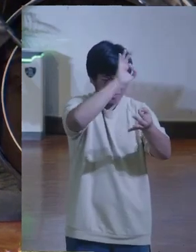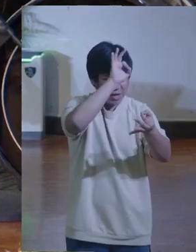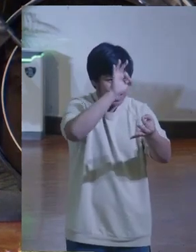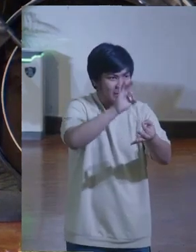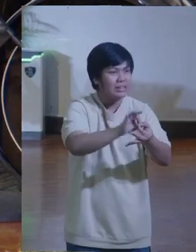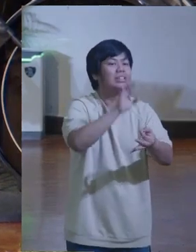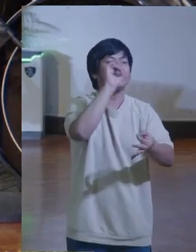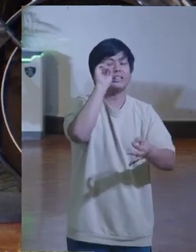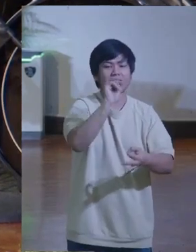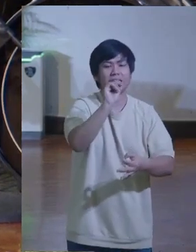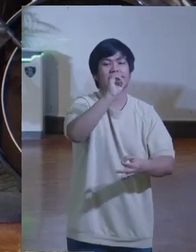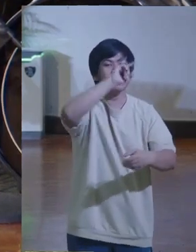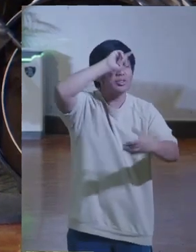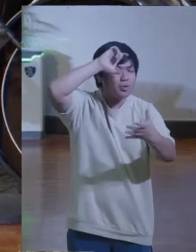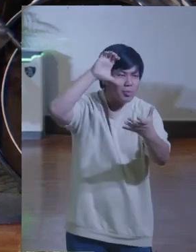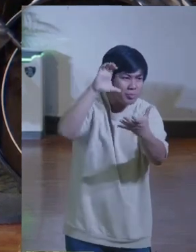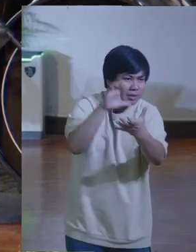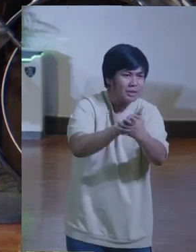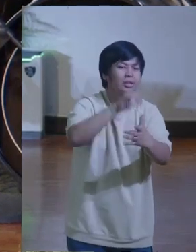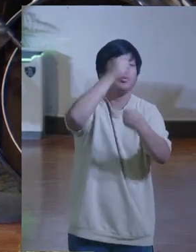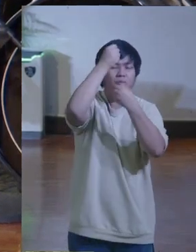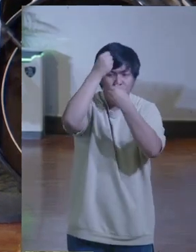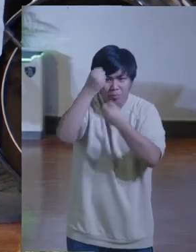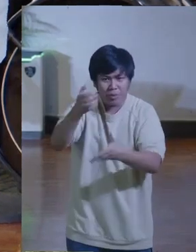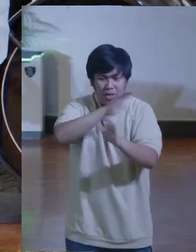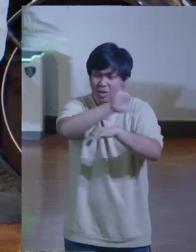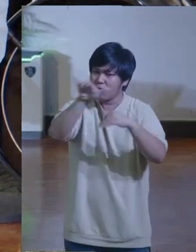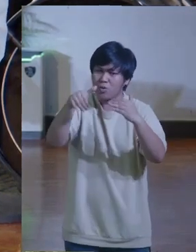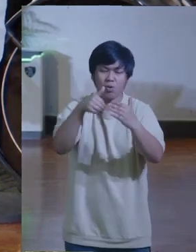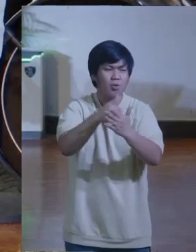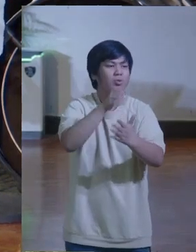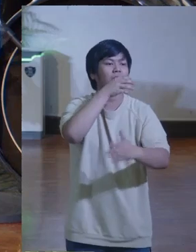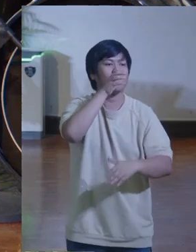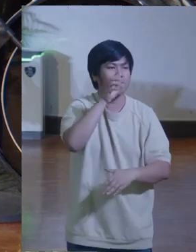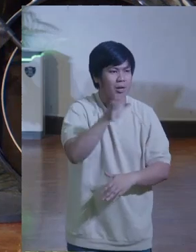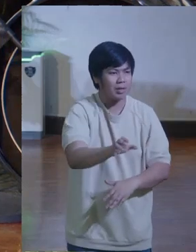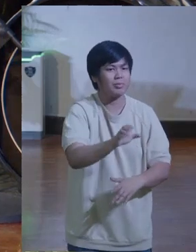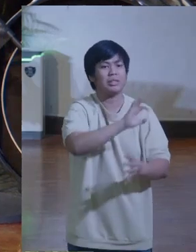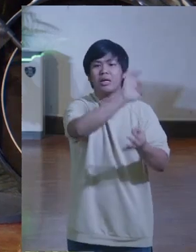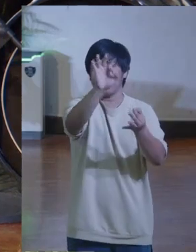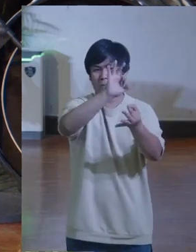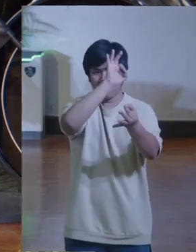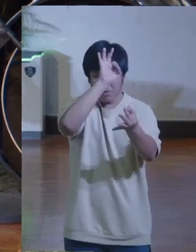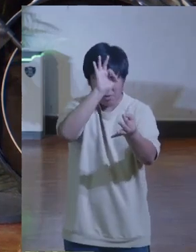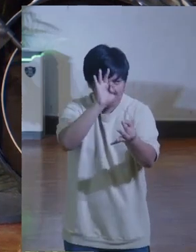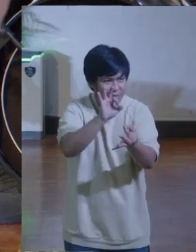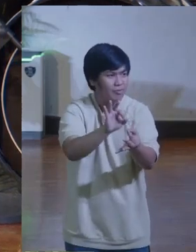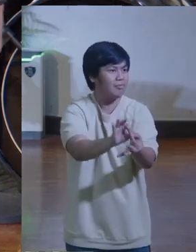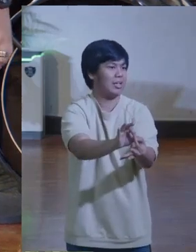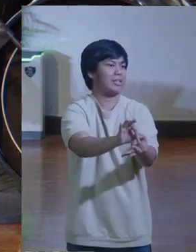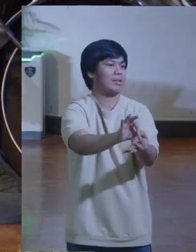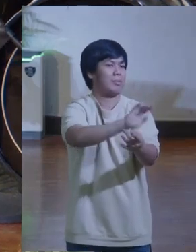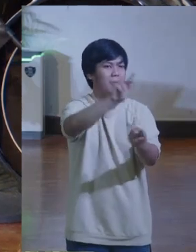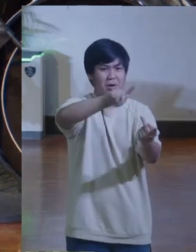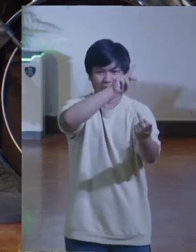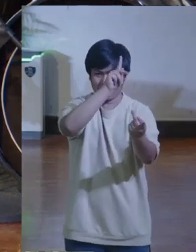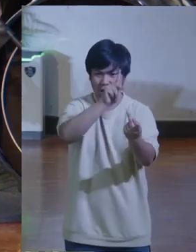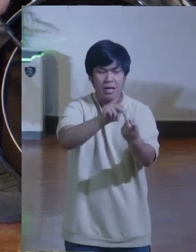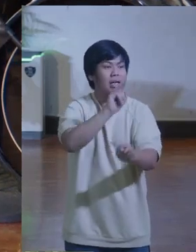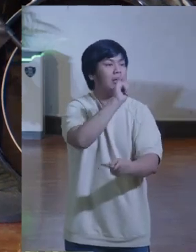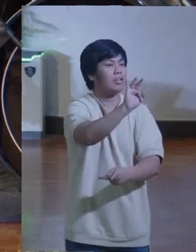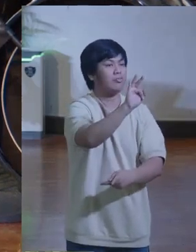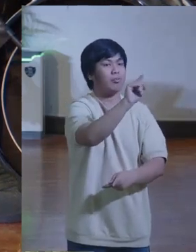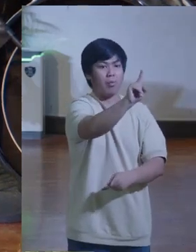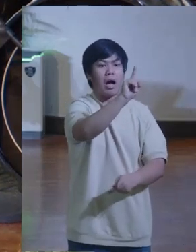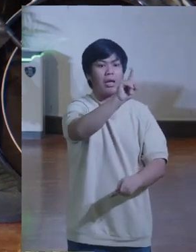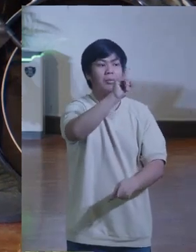kailangan sundin natin ang lahat ng kanyang kautusan. Sabi sa James chapter 2 verse 10, if you break one part of the